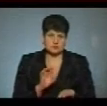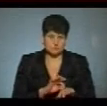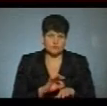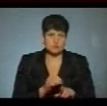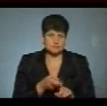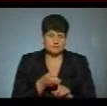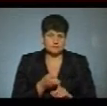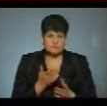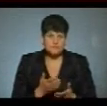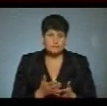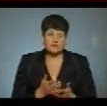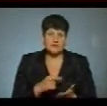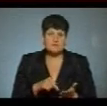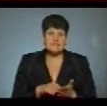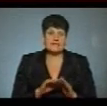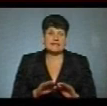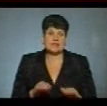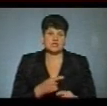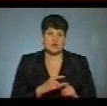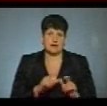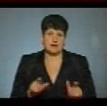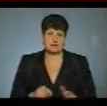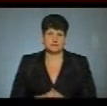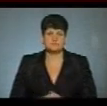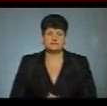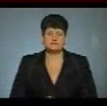хворих на коронавірус в міській дитячій лікарні.